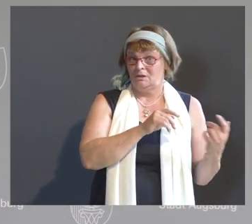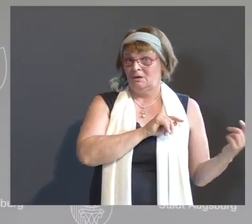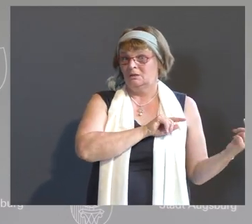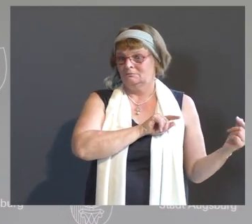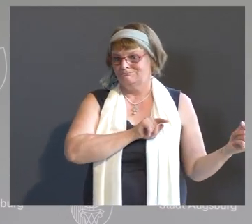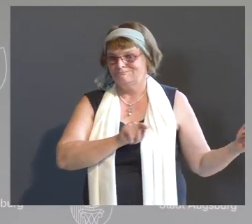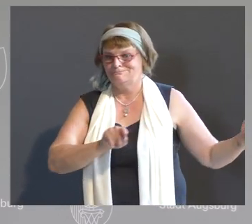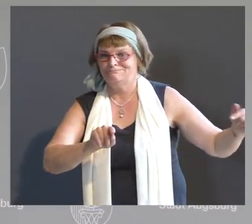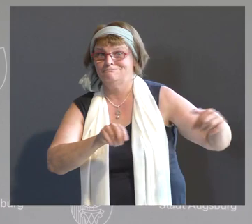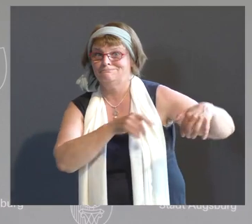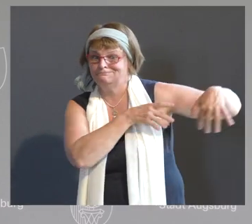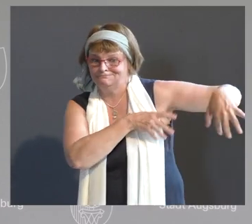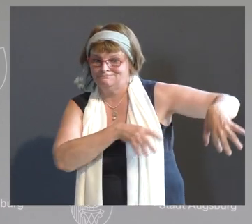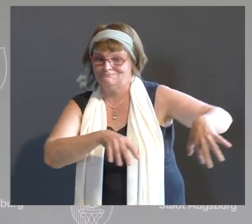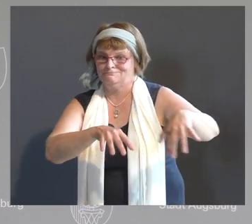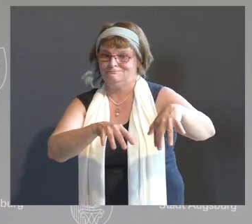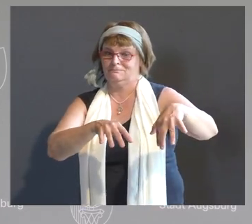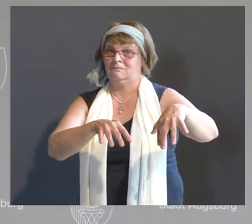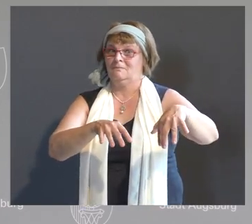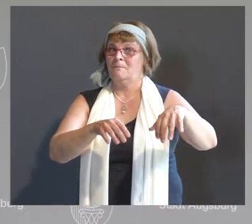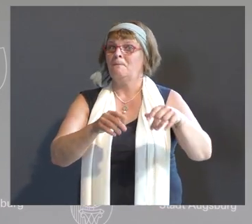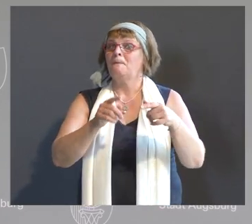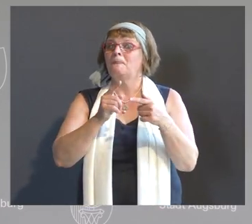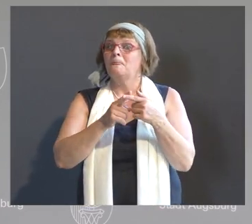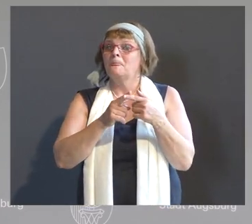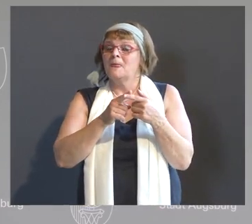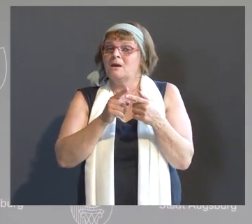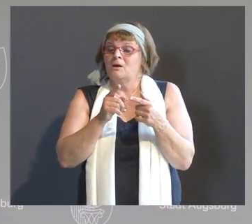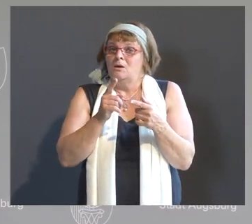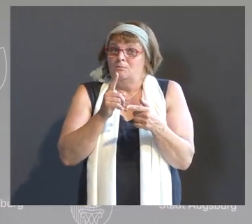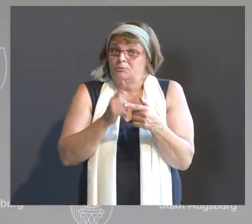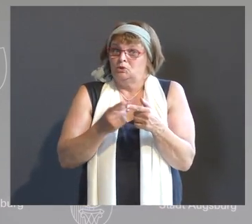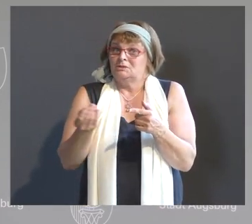geschützt. Und wie immer mit zumindest erheblichen